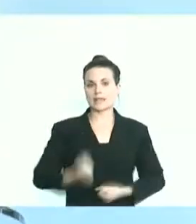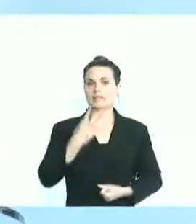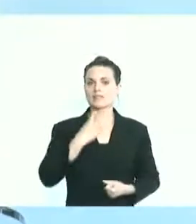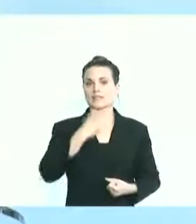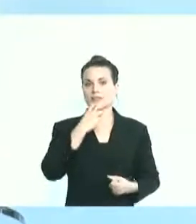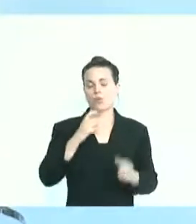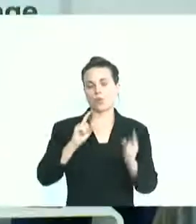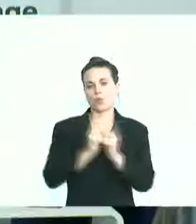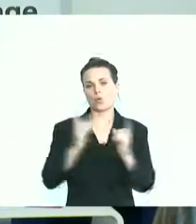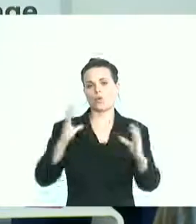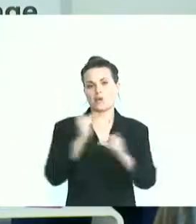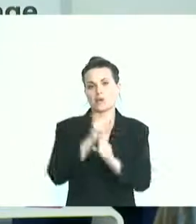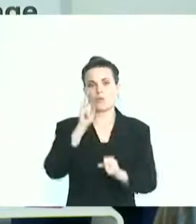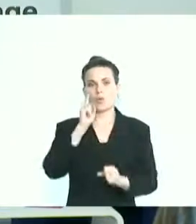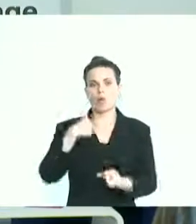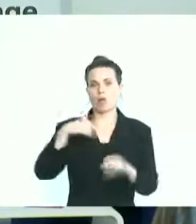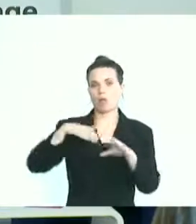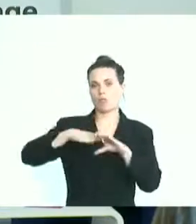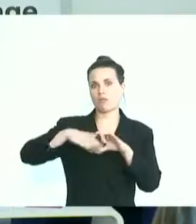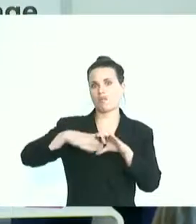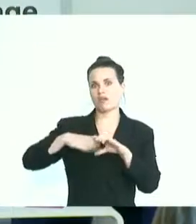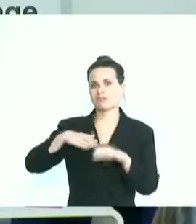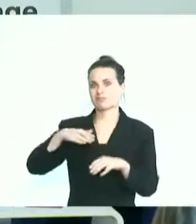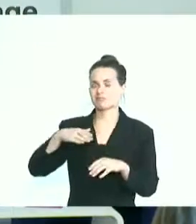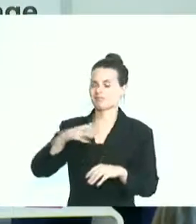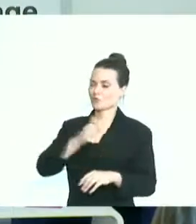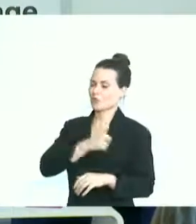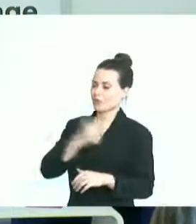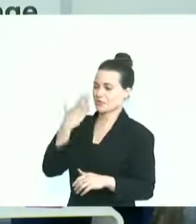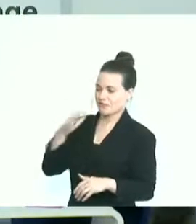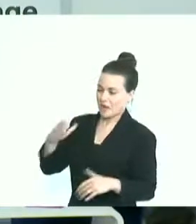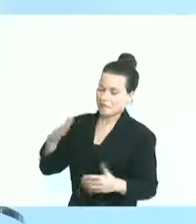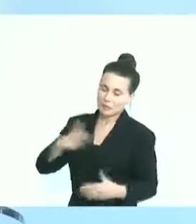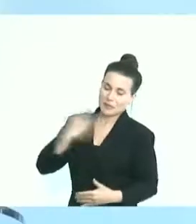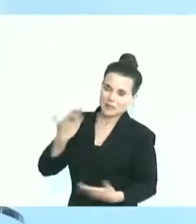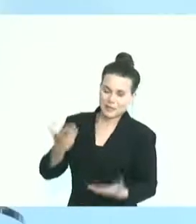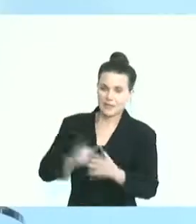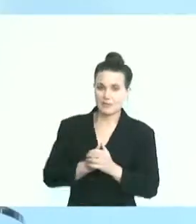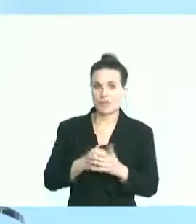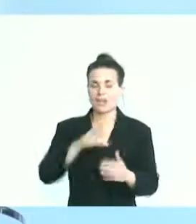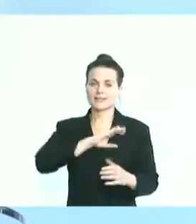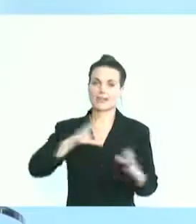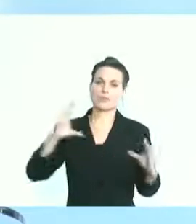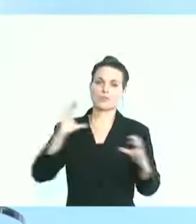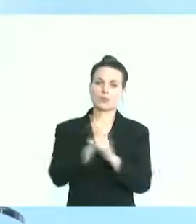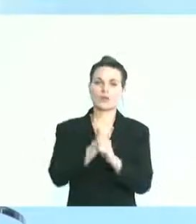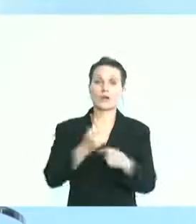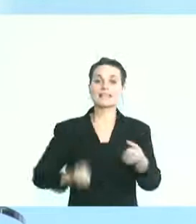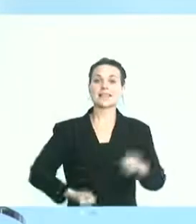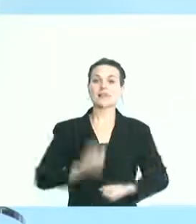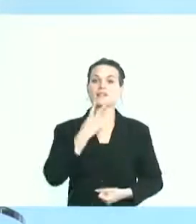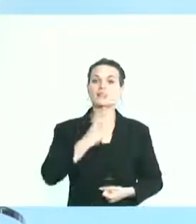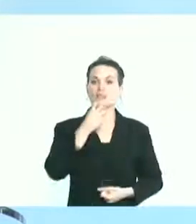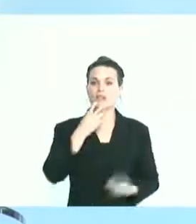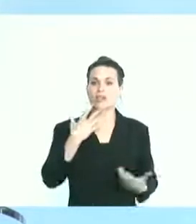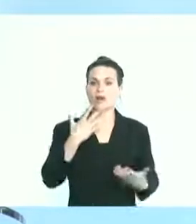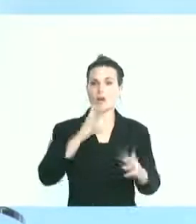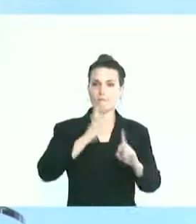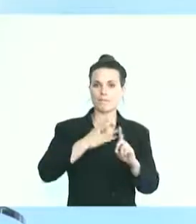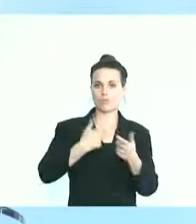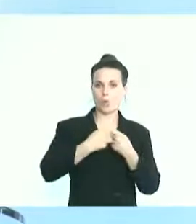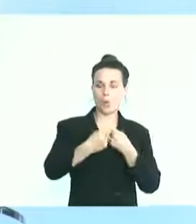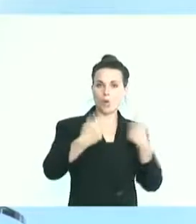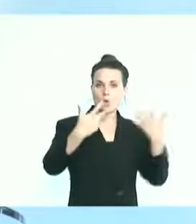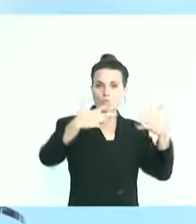le sait, et je vais essayer de m'y atteler. Le service civique, c'est quoi? C'est une mission qui dure entre 8 mois et 1 an, qui